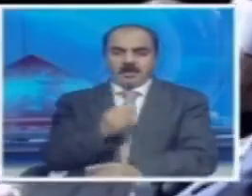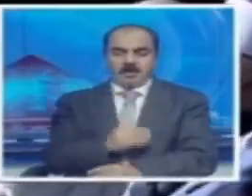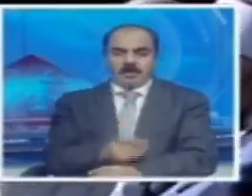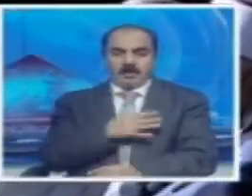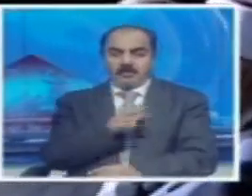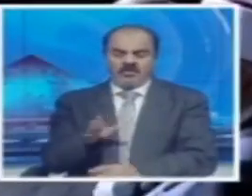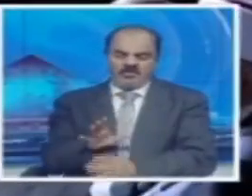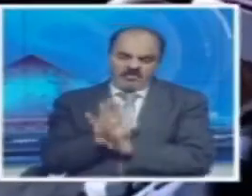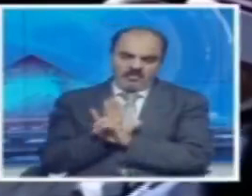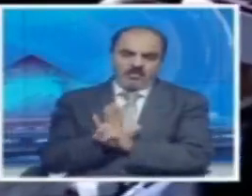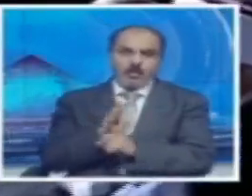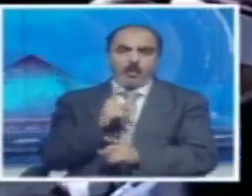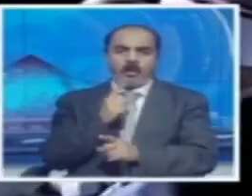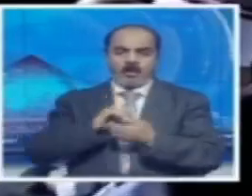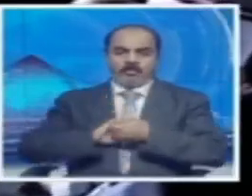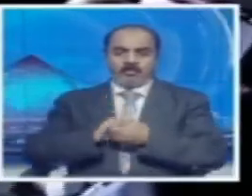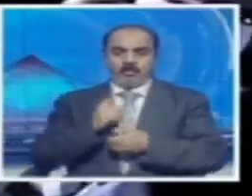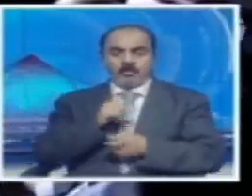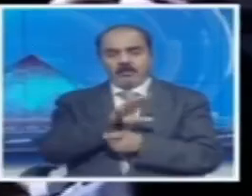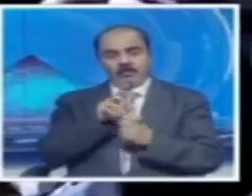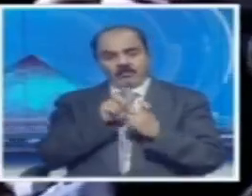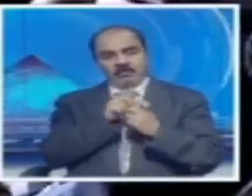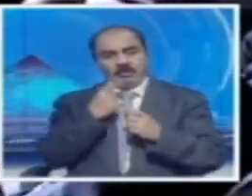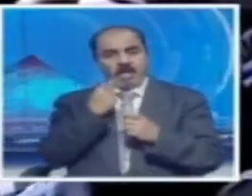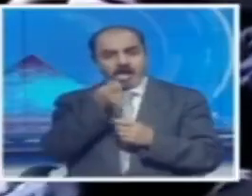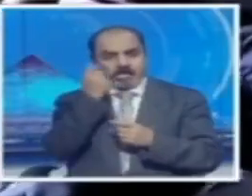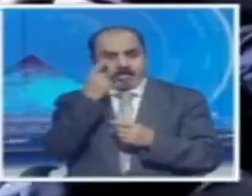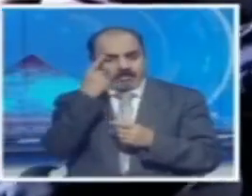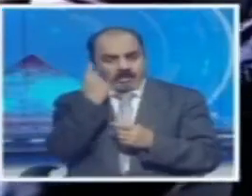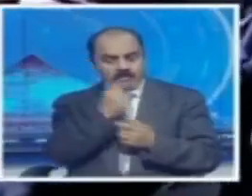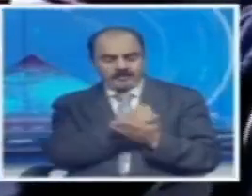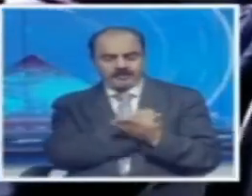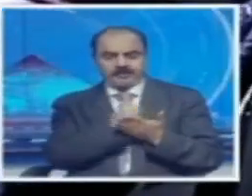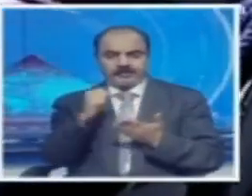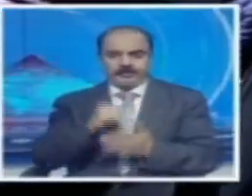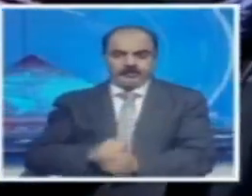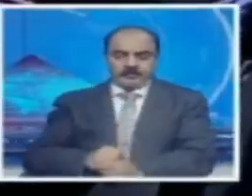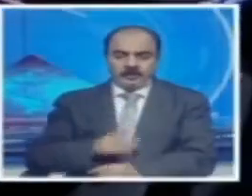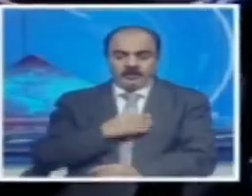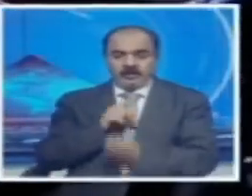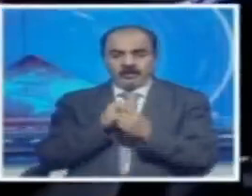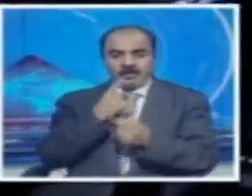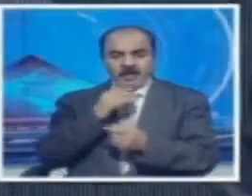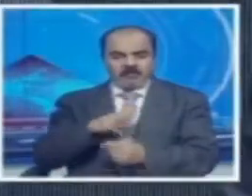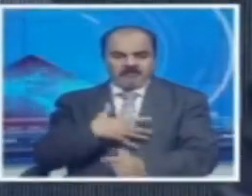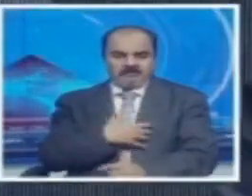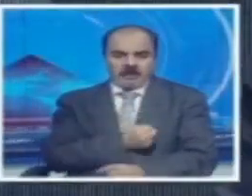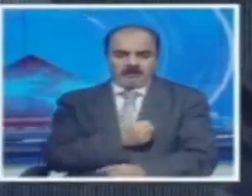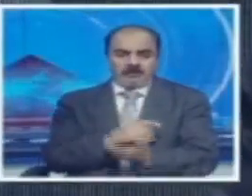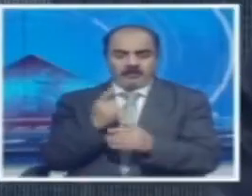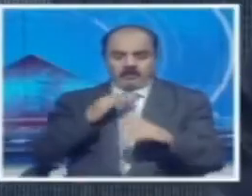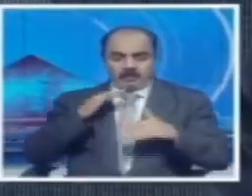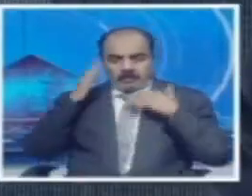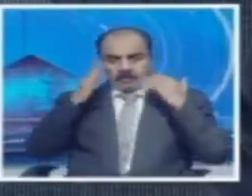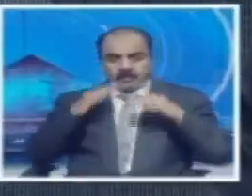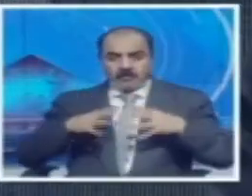نقف صفا واحدا في وجه كل جماعات التطرف والإرهاب وسفك الدماء، وأن